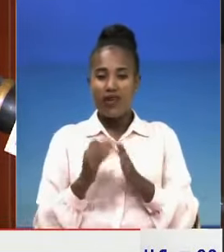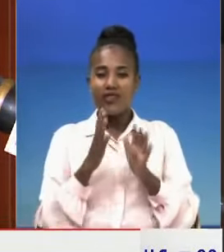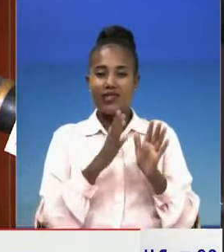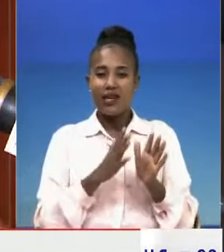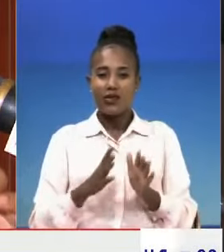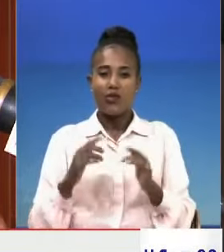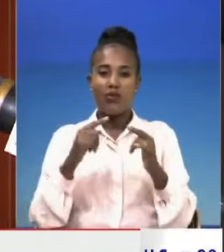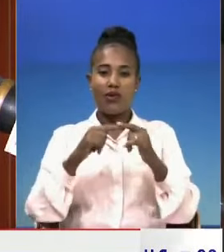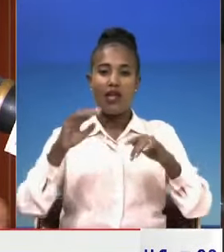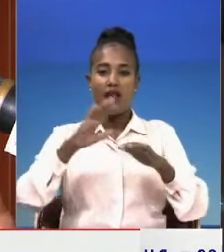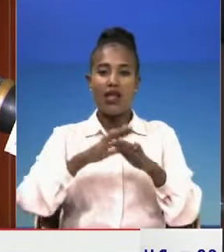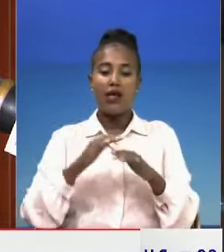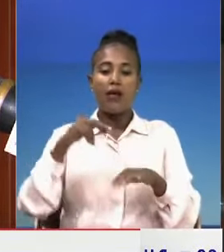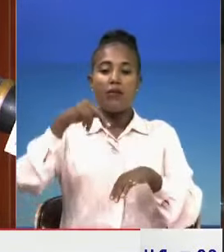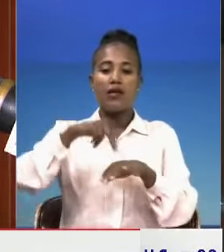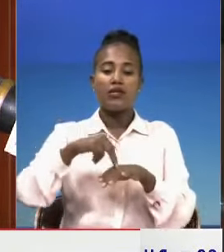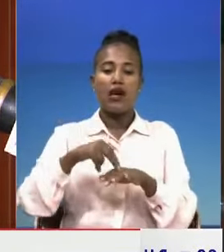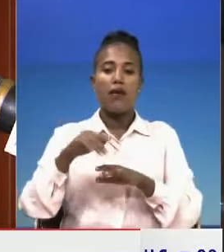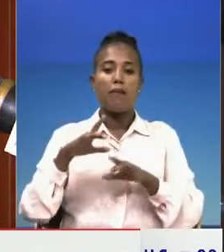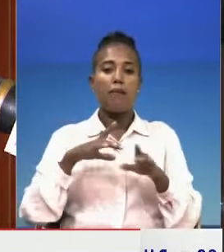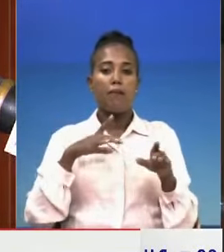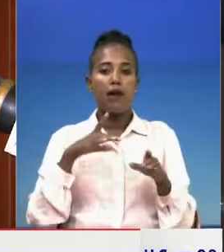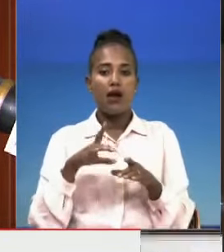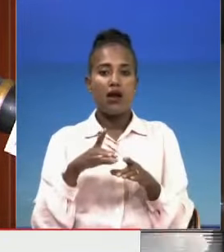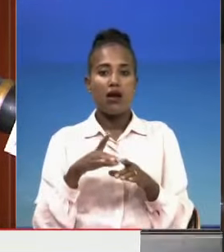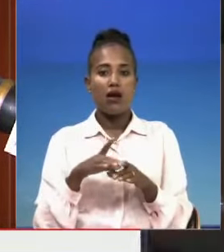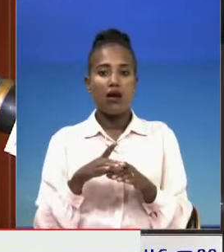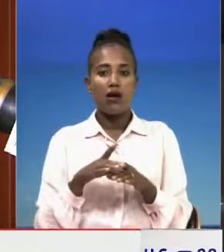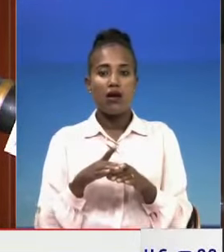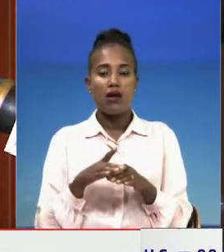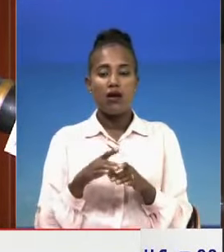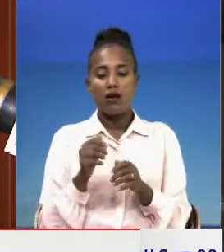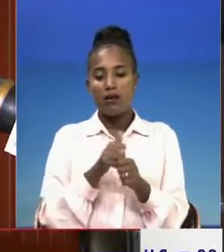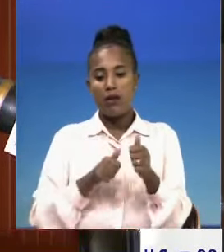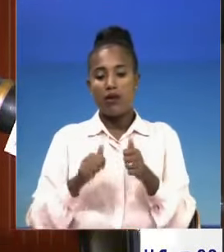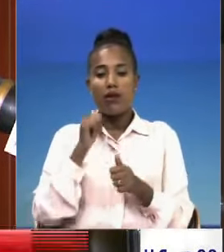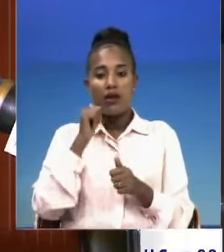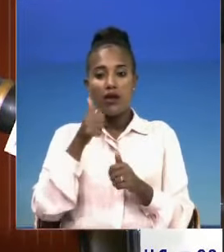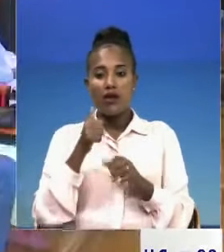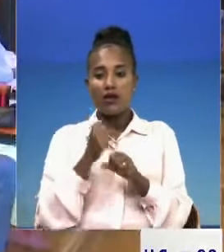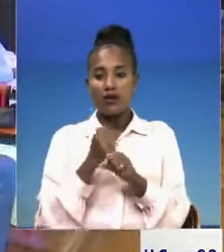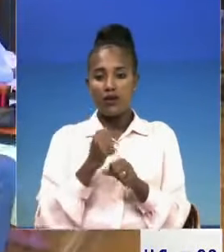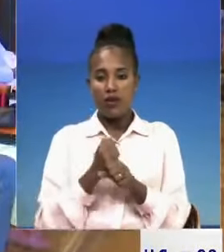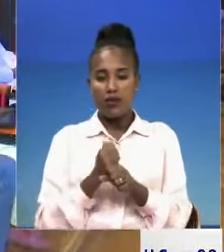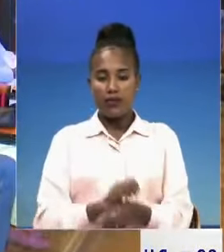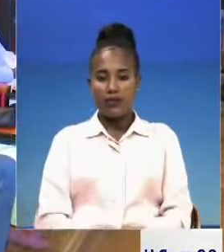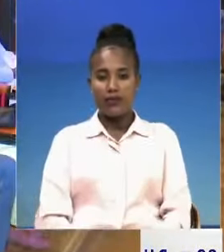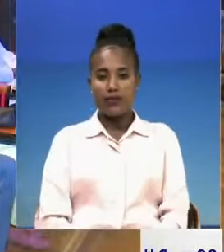ተዘጋጅቶ በጠላት ላይ እንዲነሳ ማድረግ አንዱ ተልኳችን ነው። ከነገ ጀምሮ የምንሰራው